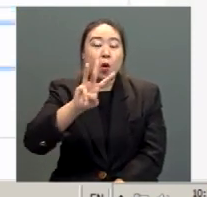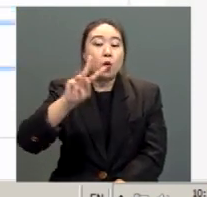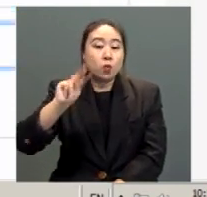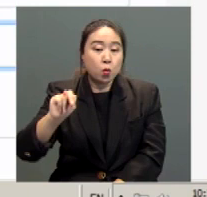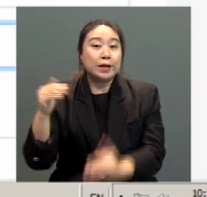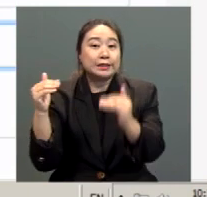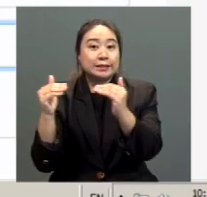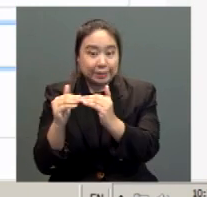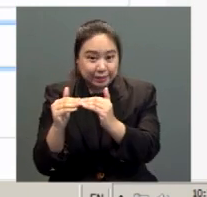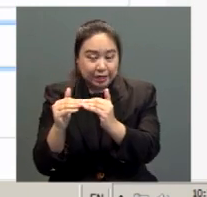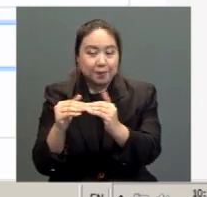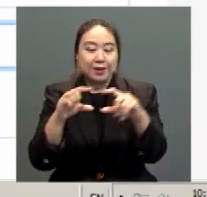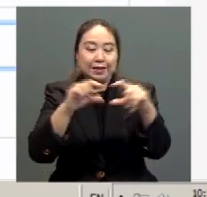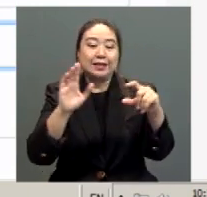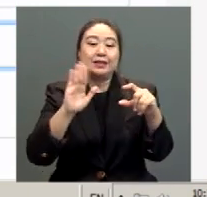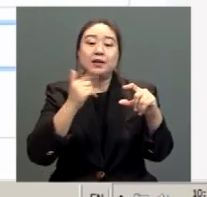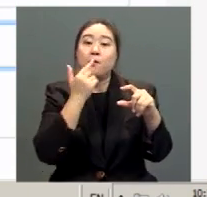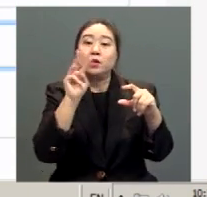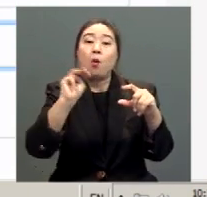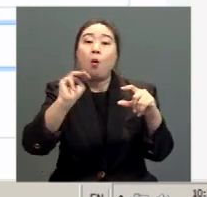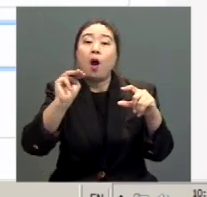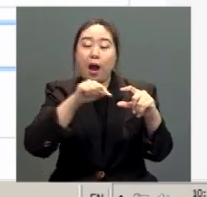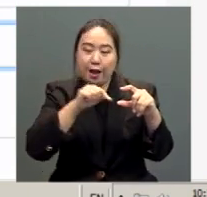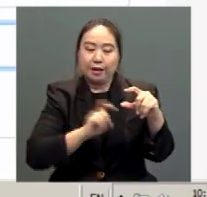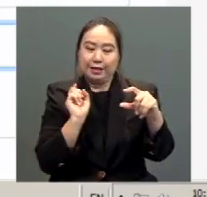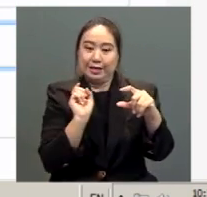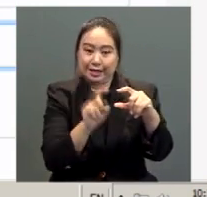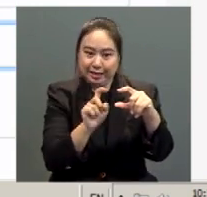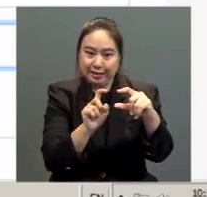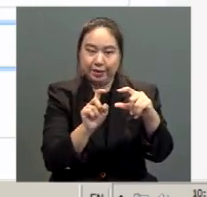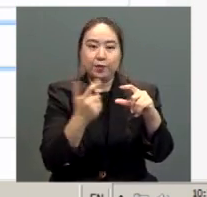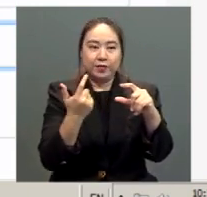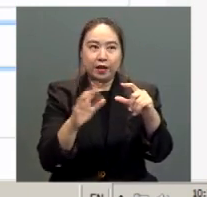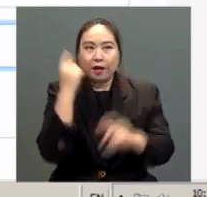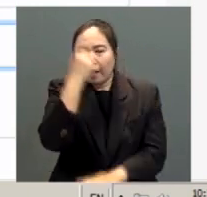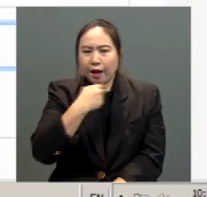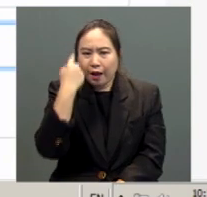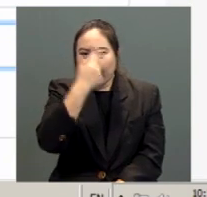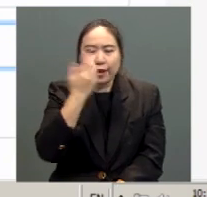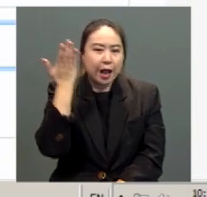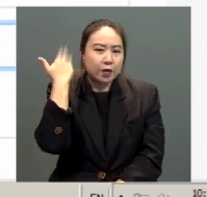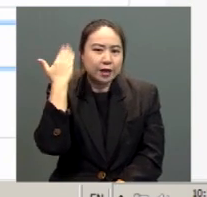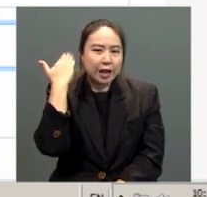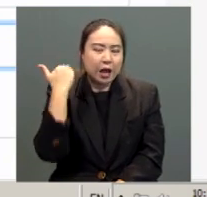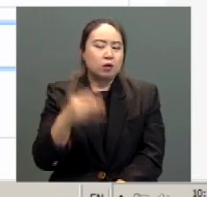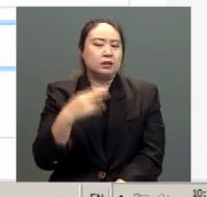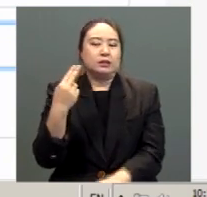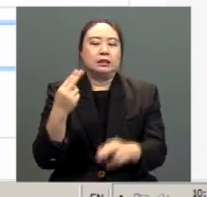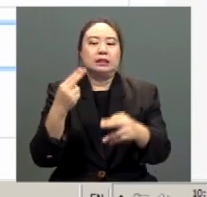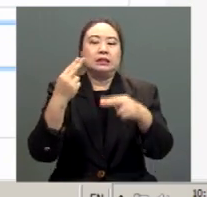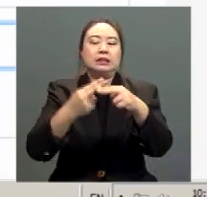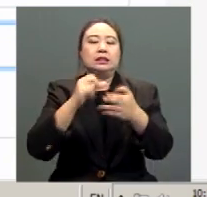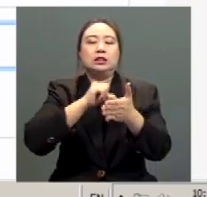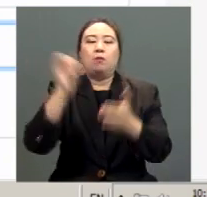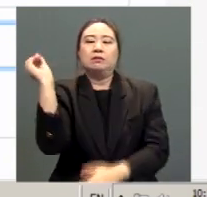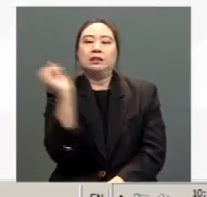ะคะขอทบทวนสิทธิ์พอคลิกเข้าไปเนี่ยถ้าเกิดว่าใครที่โดนตัดสิทธิ์ไปก่อนหน้านี้ก็คือบอกว่